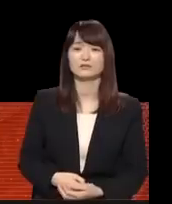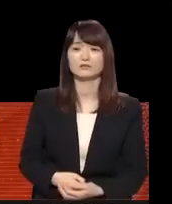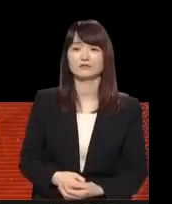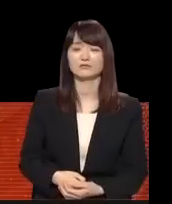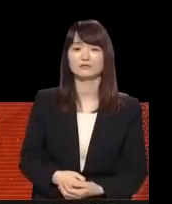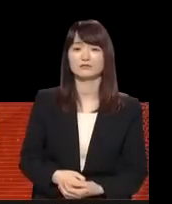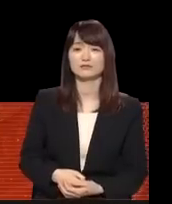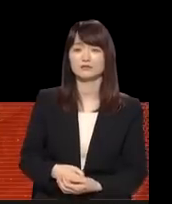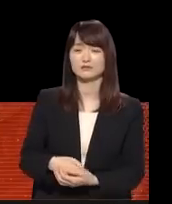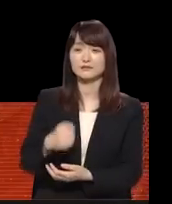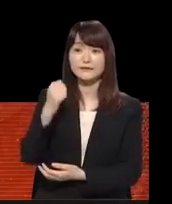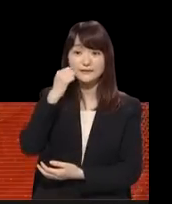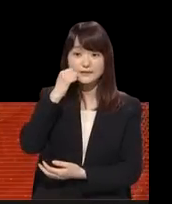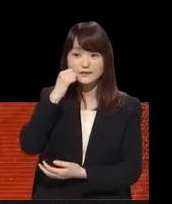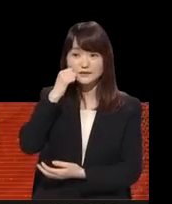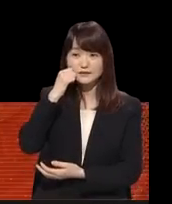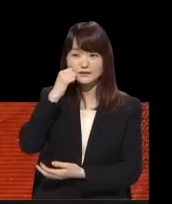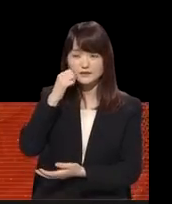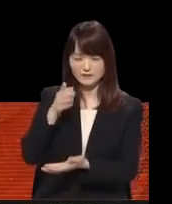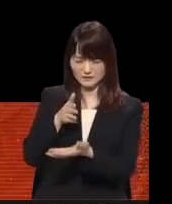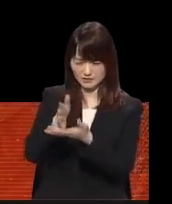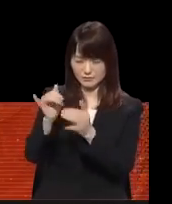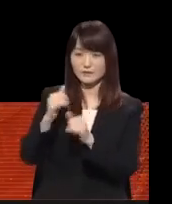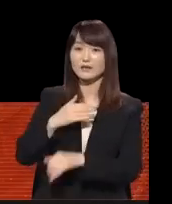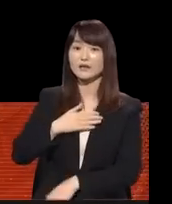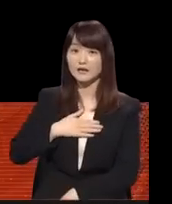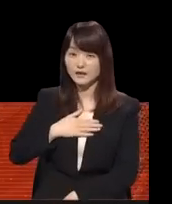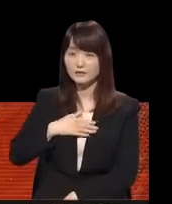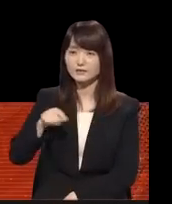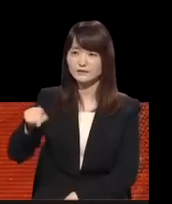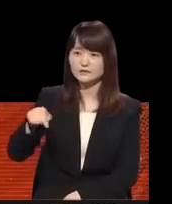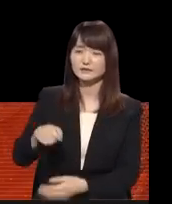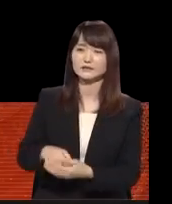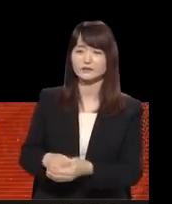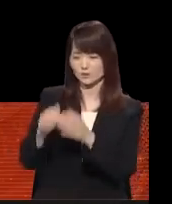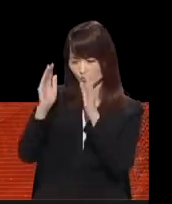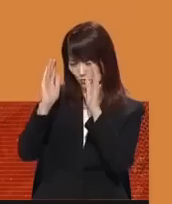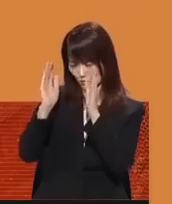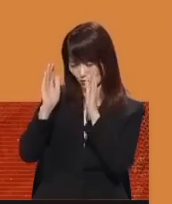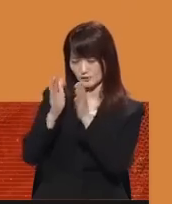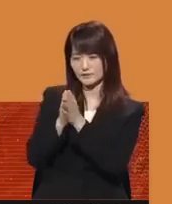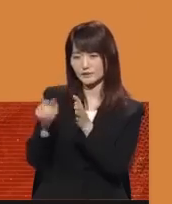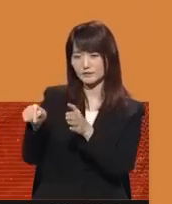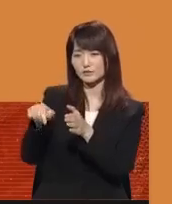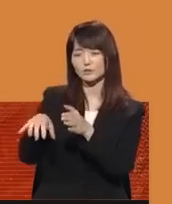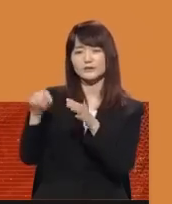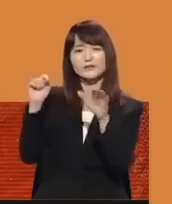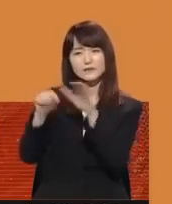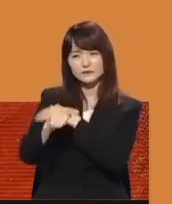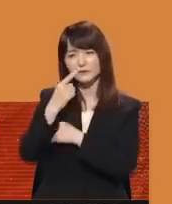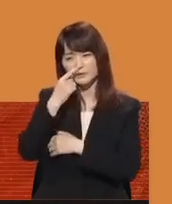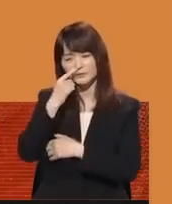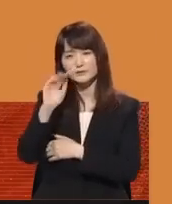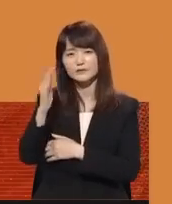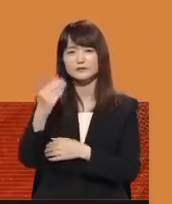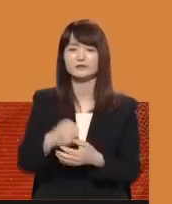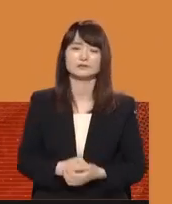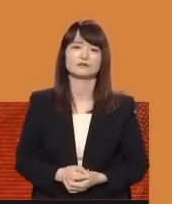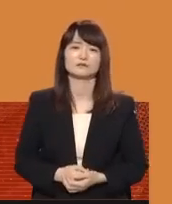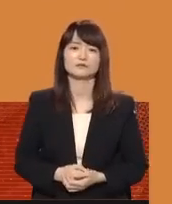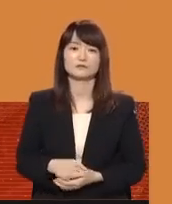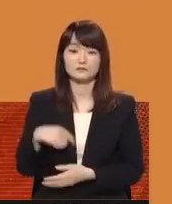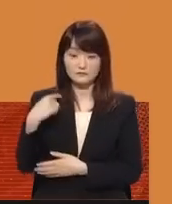남편이 약과 장인을 내가 알아봤는데 그 장인이 클래스를 연다고 거기 가서 좀 배우고 오면 될 거 같다고 얘기를 합니다 그러더니